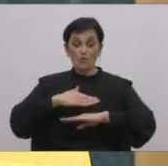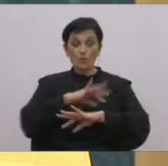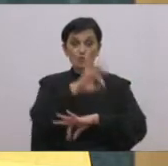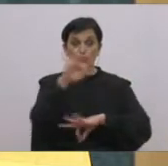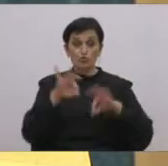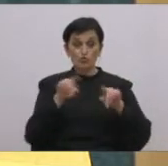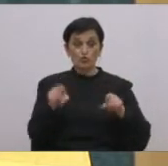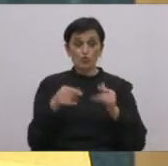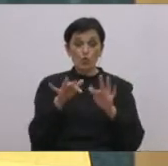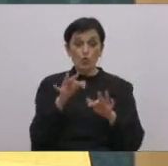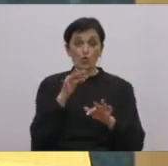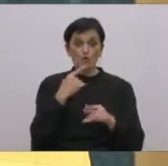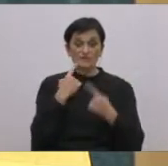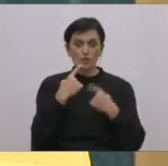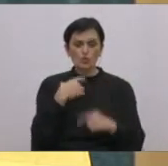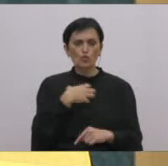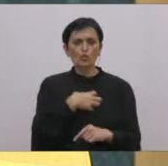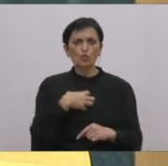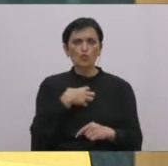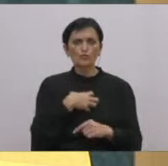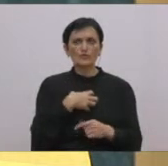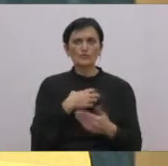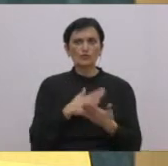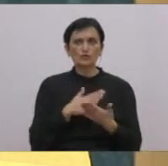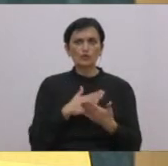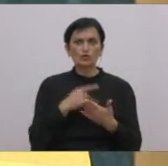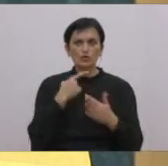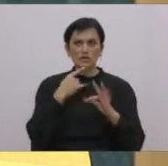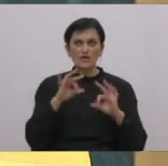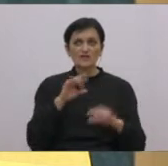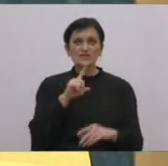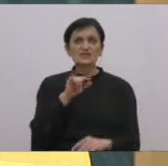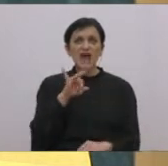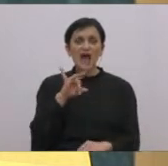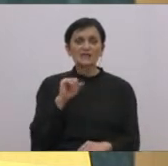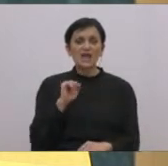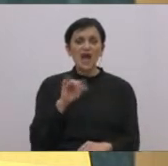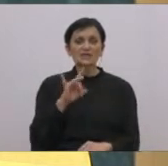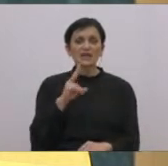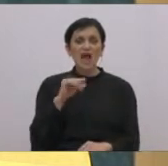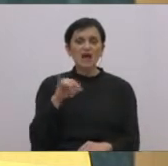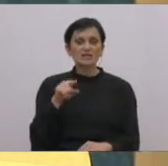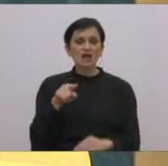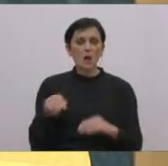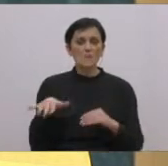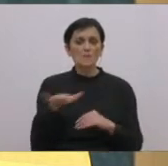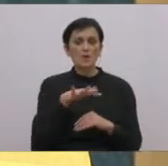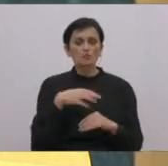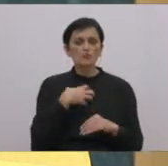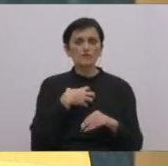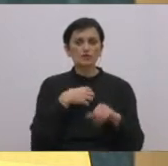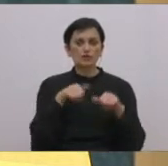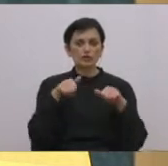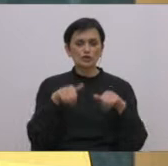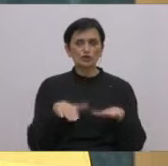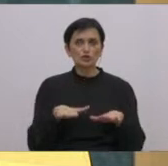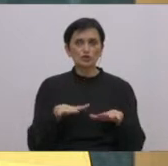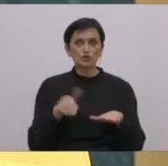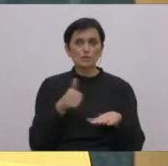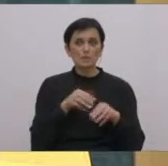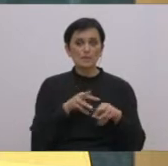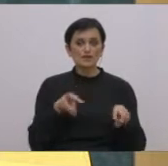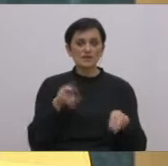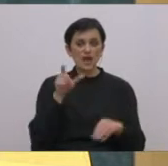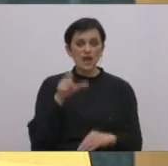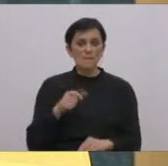ვსაუბრობთ, უმნიშვნელოვანესია აღენიშნო ზარდიან კართან მიმართებაში ის მნიშვნელოვანი გადაწყვეტილება